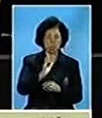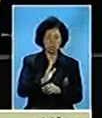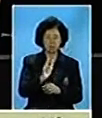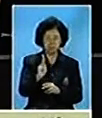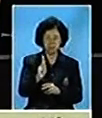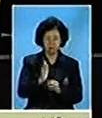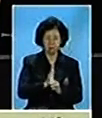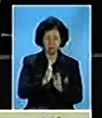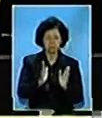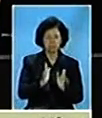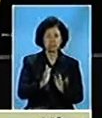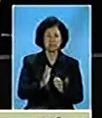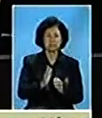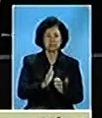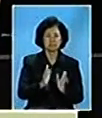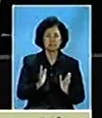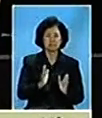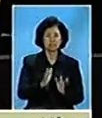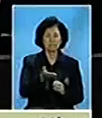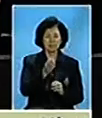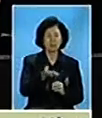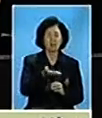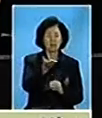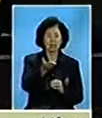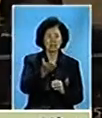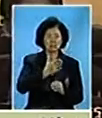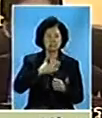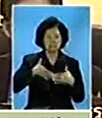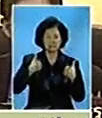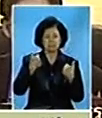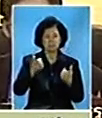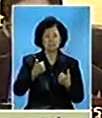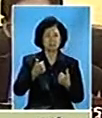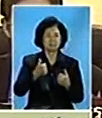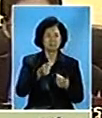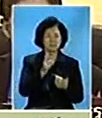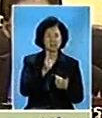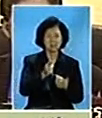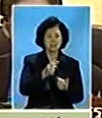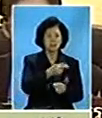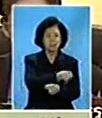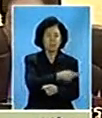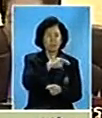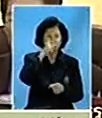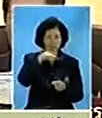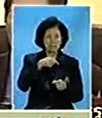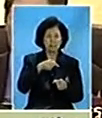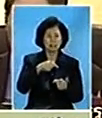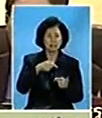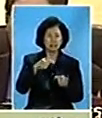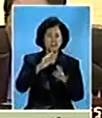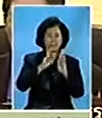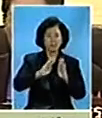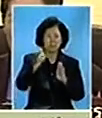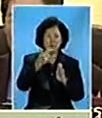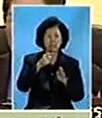าเพื่อให้พี่มีความสบายใจนะครับจริงๆว่าการประกอบวิชาชีพการแพทย์แผนไทยประยุกต์เนี่ยต้องลอกประโยค